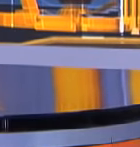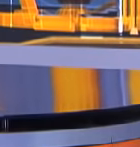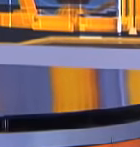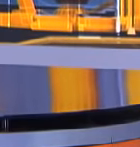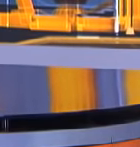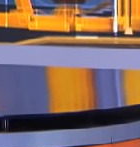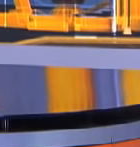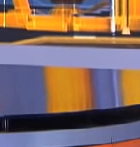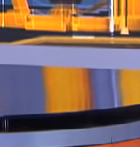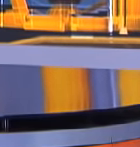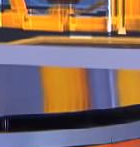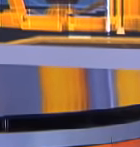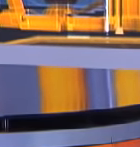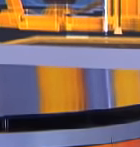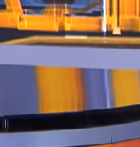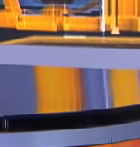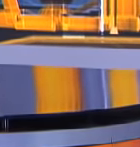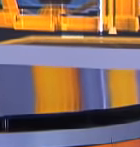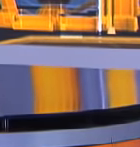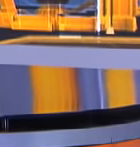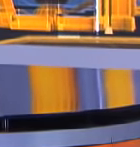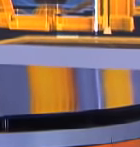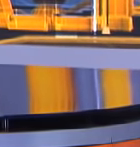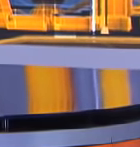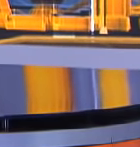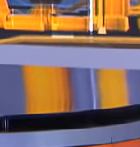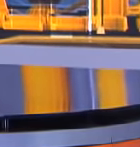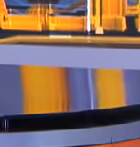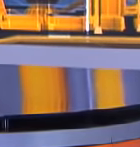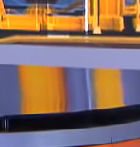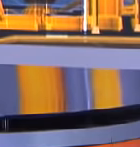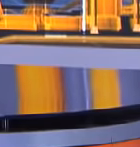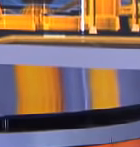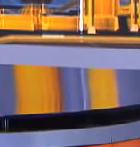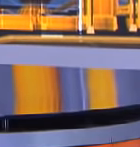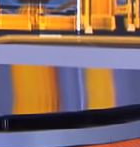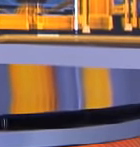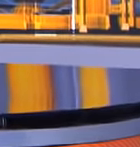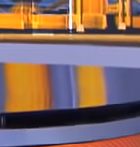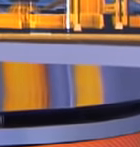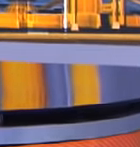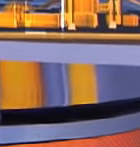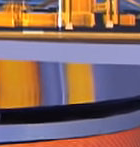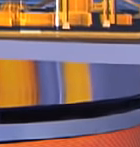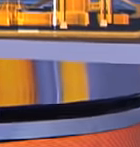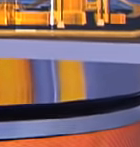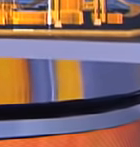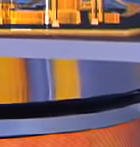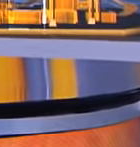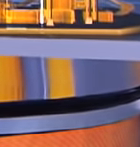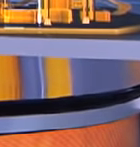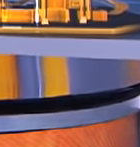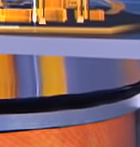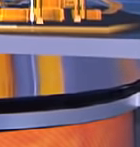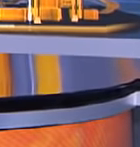Baik, saudara, berita wilayah berakhir di sini. Keluarga Malaysia terus amalkan kawalan kendiri, sentiasa patuhi SOP Kita Pasti